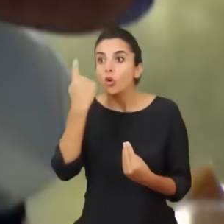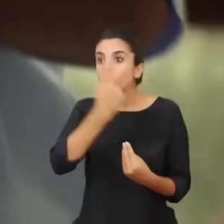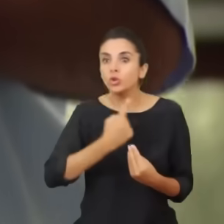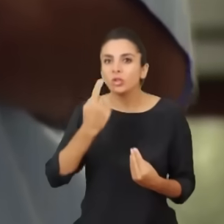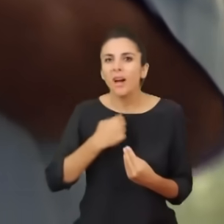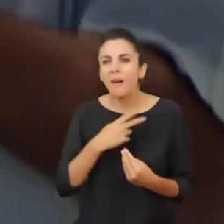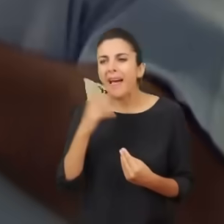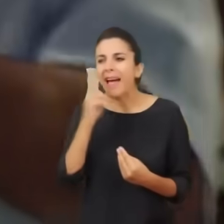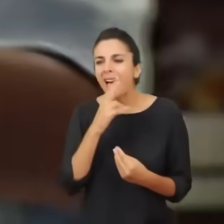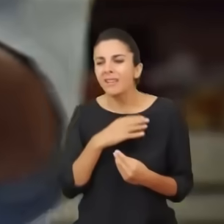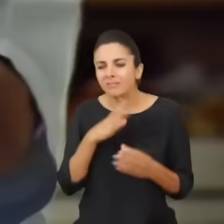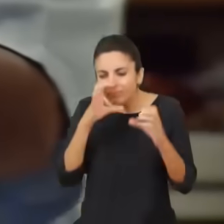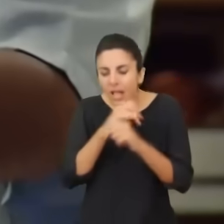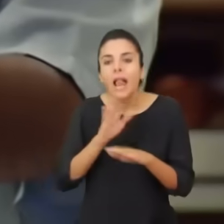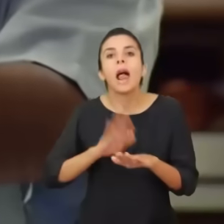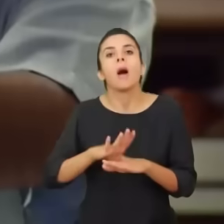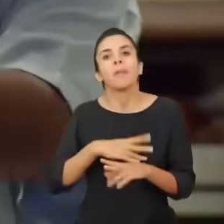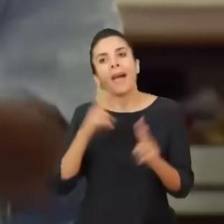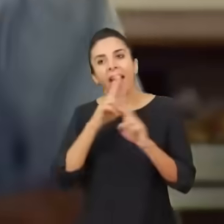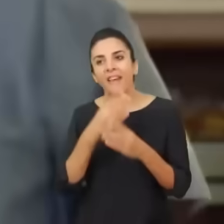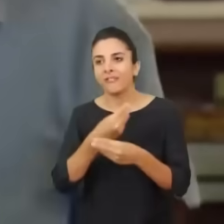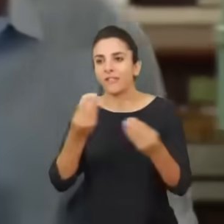eksik etmiyorduk.